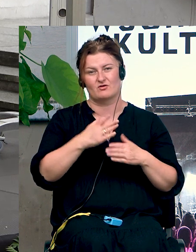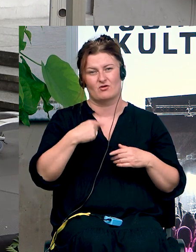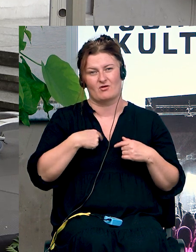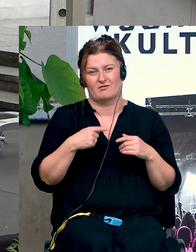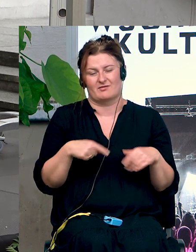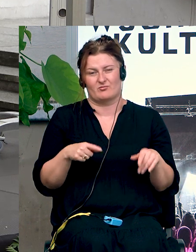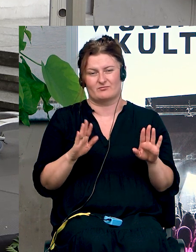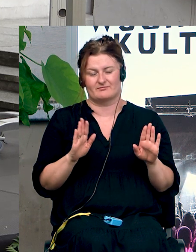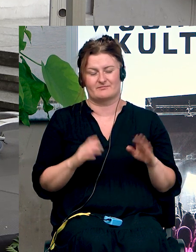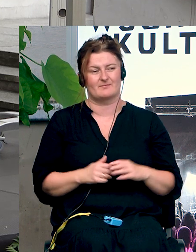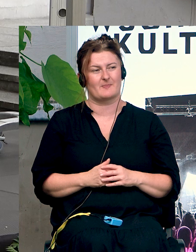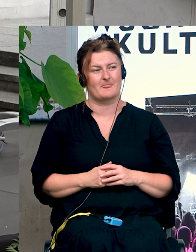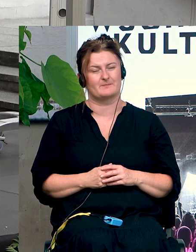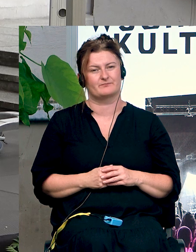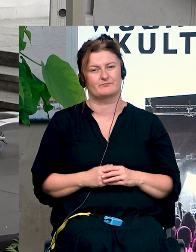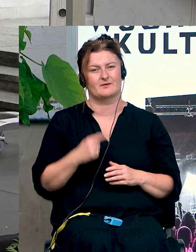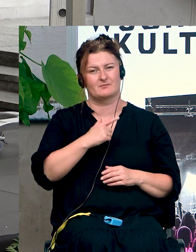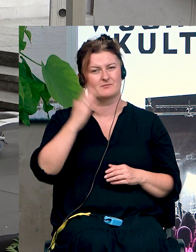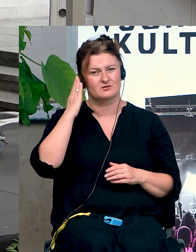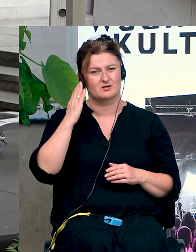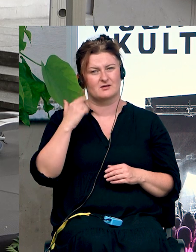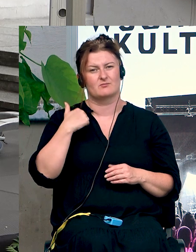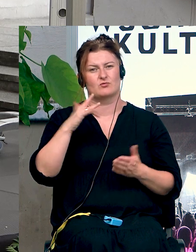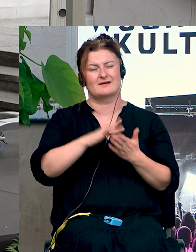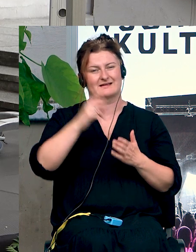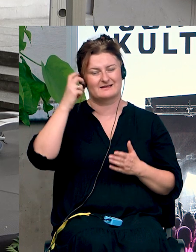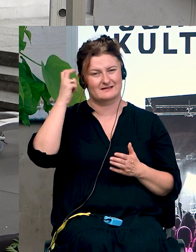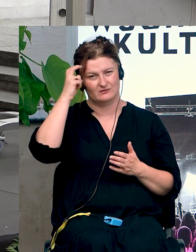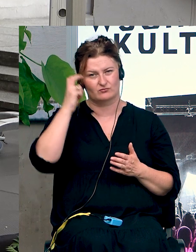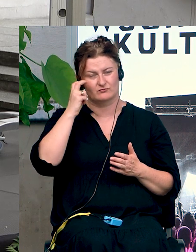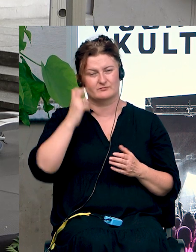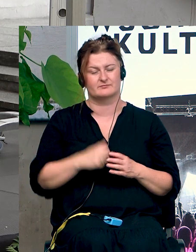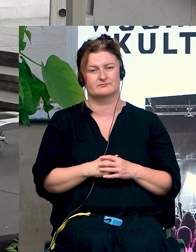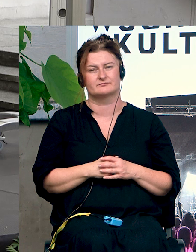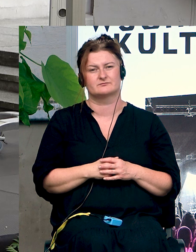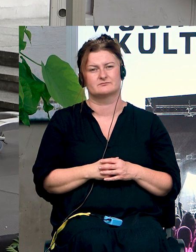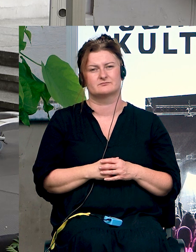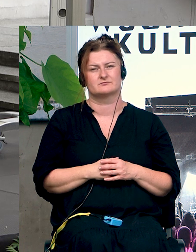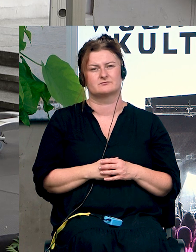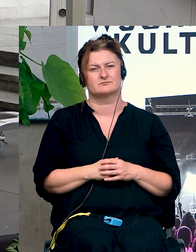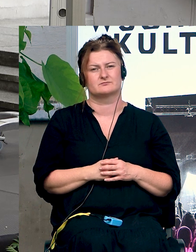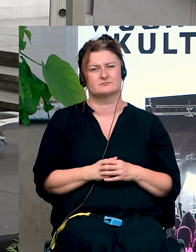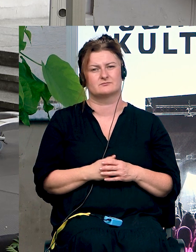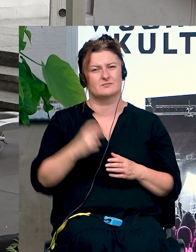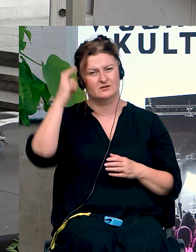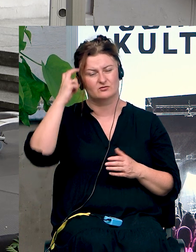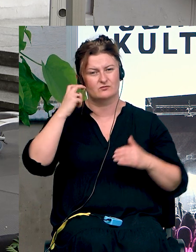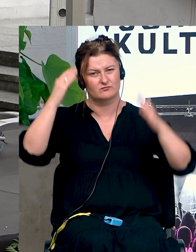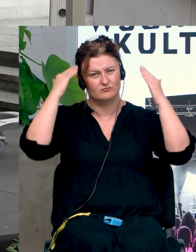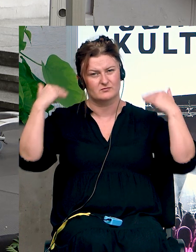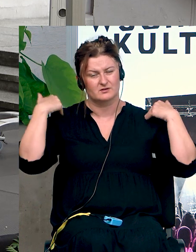To było w Івано-Франківську, tak? Bo tam mieszkałaś? W Києві. Києві, це київська лікарня Охматдит. Бо тego nie powiedziałem na początku,